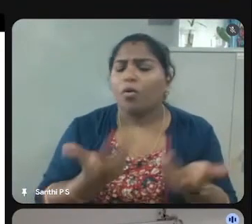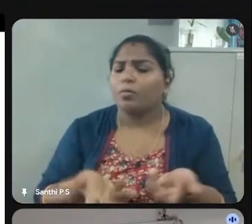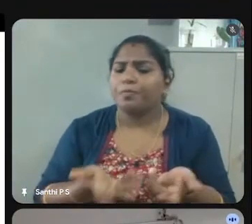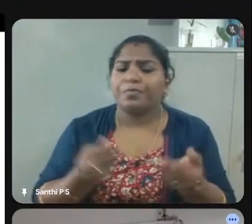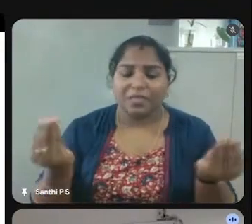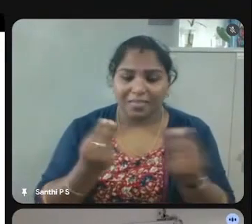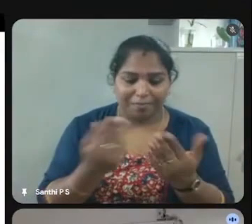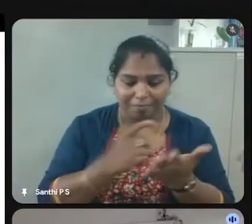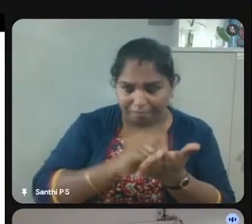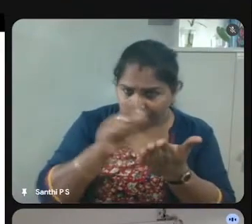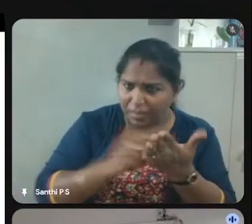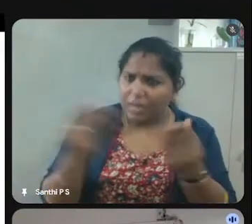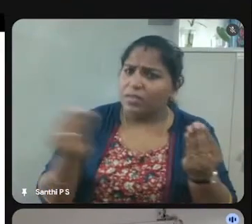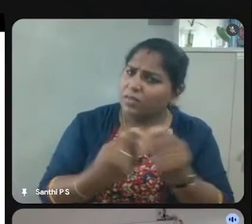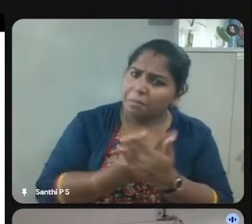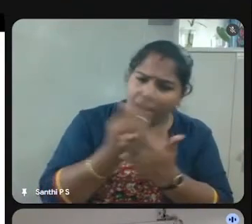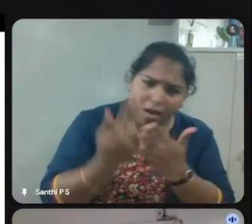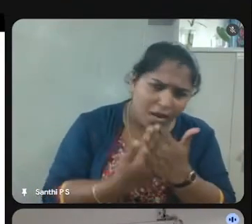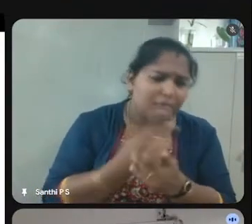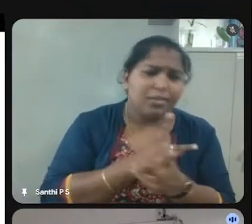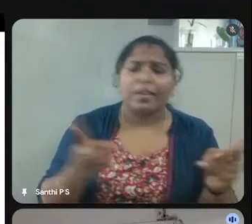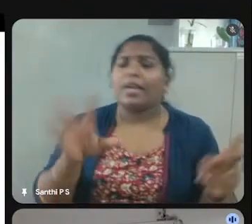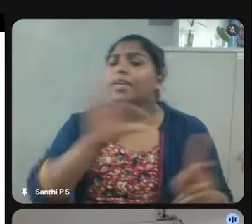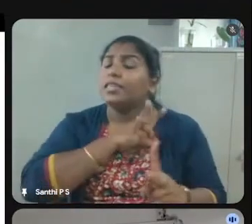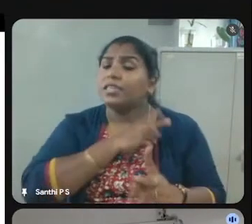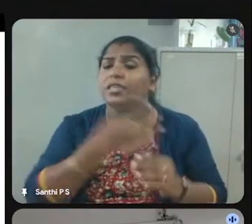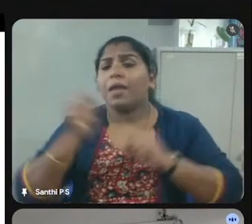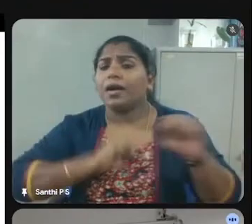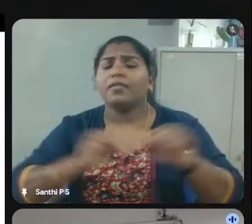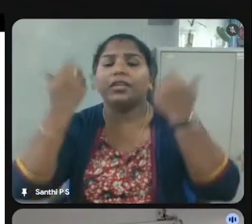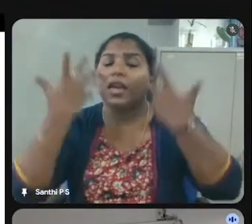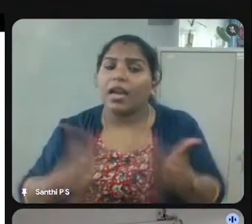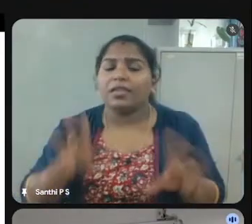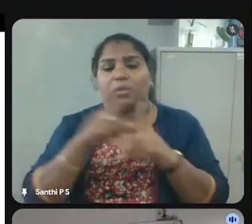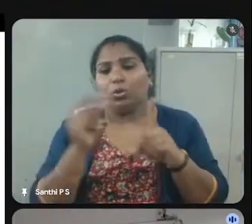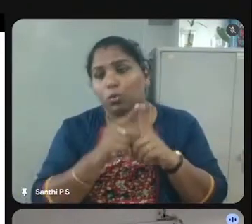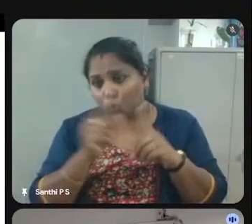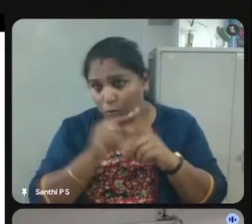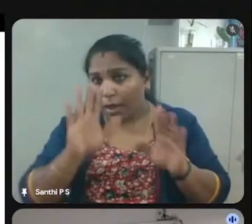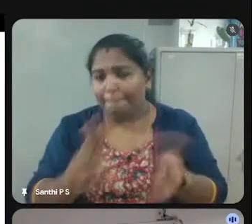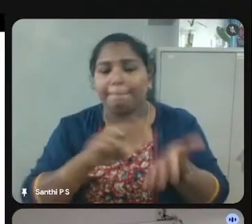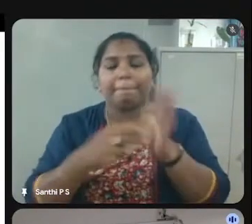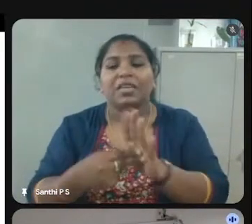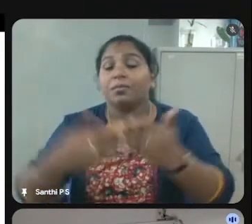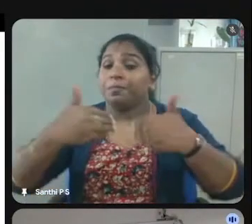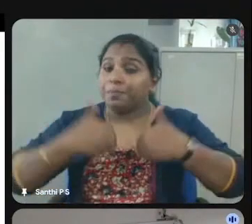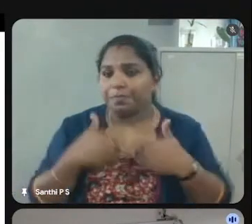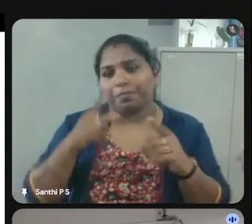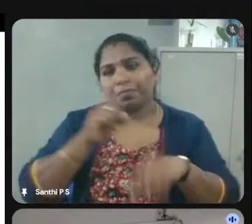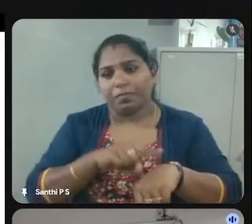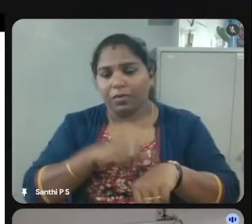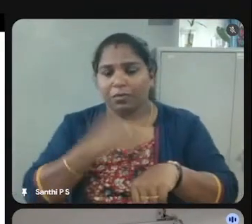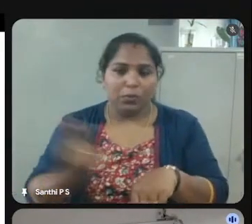ചിലര് വരയ്ക്കും, ഇഷ്ടപ്പെട്ട ആക്ടിവിറ്റീസ് എന്താന്ന് വെച്ചാൽ ചെയ്യുക. ഇങ്ങനെയുള്ള കാര്യങ്ങളൊക്കെയും നമ്മുടെ ഈ മീ ടൈം എന്ന് പറയുന്ന